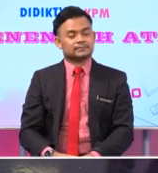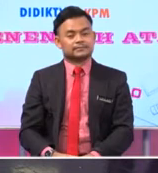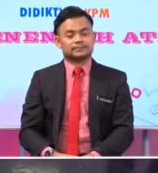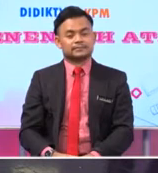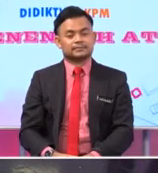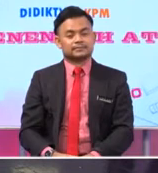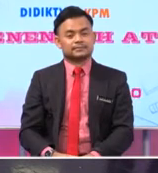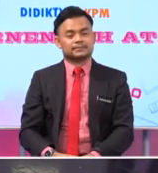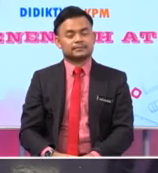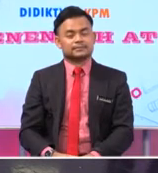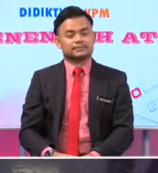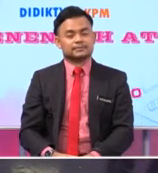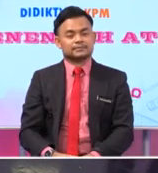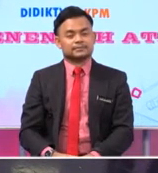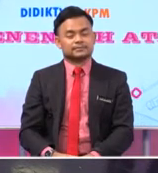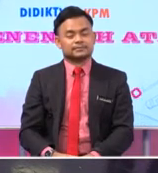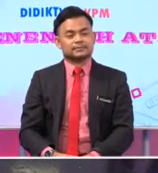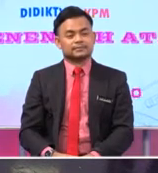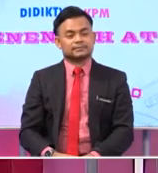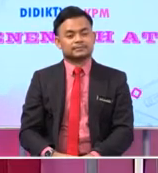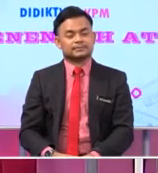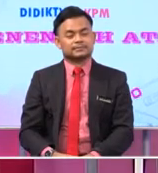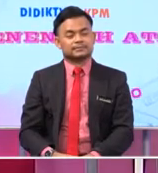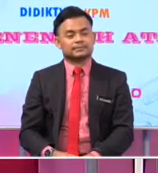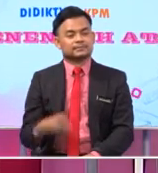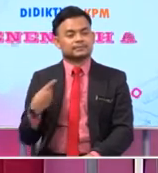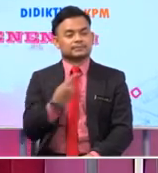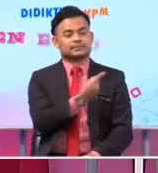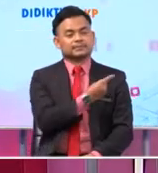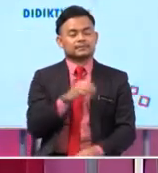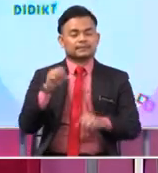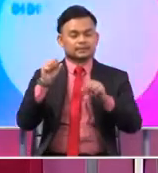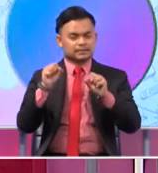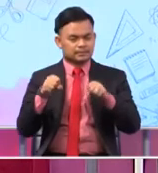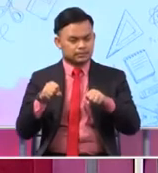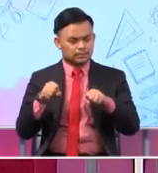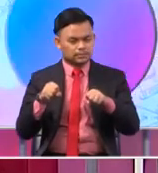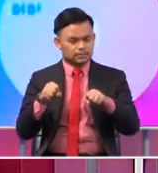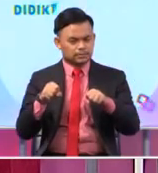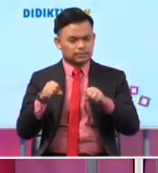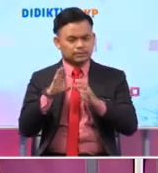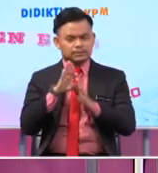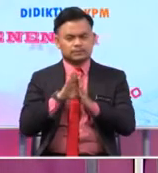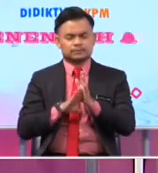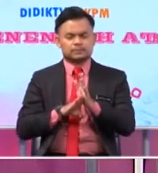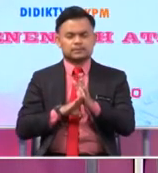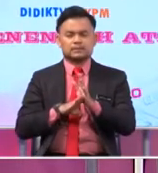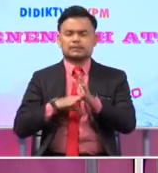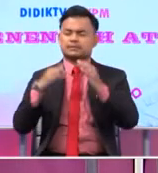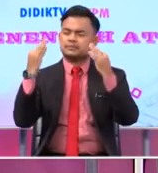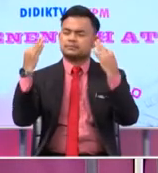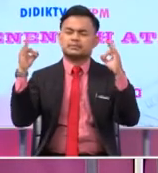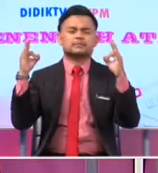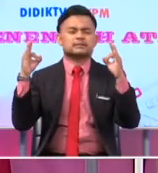tinggal soalnya yang pertama wcg kita boleh bergaul bebas semasa berkawan betul ataupun